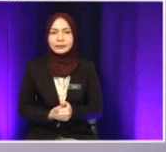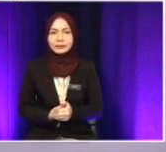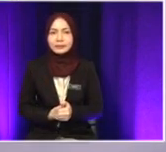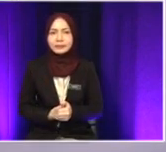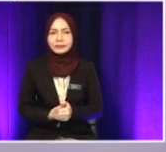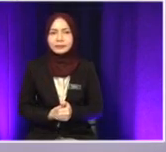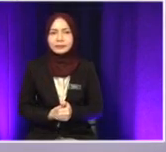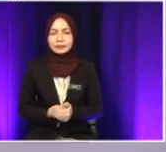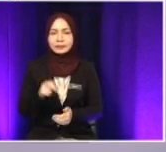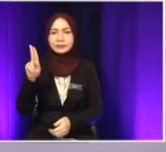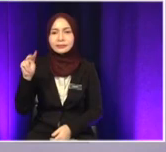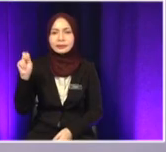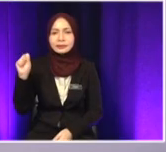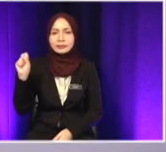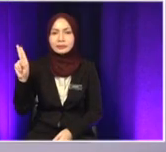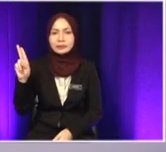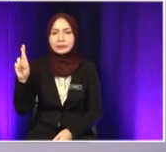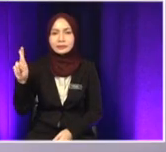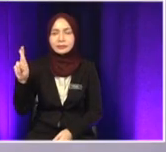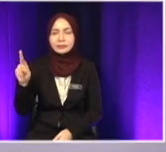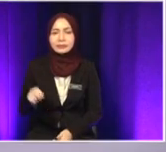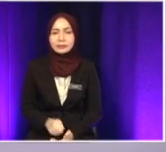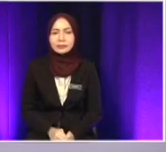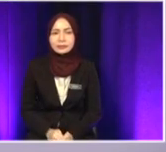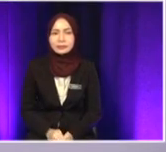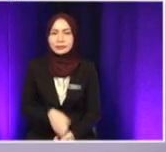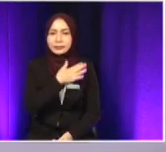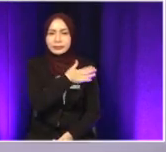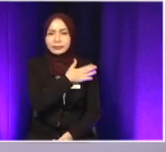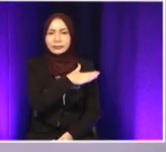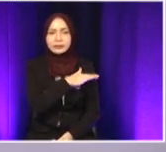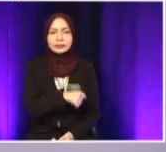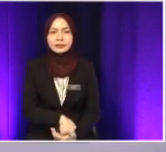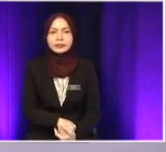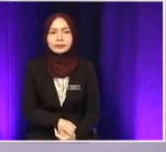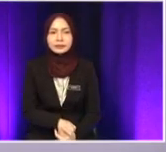tiada unsur-unsur yang merusakkan aqidah betul masalah